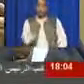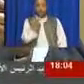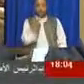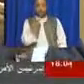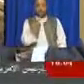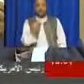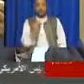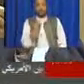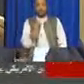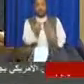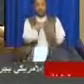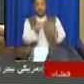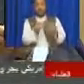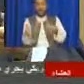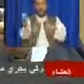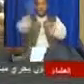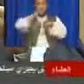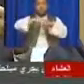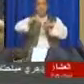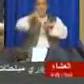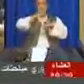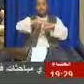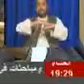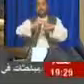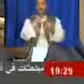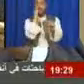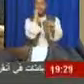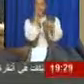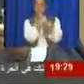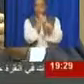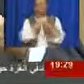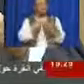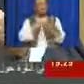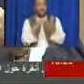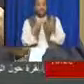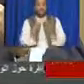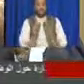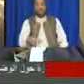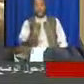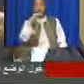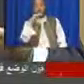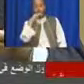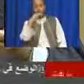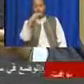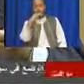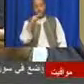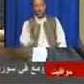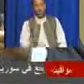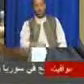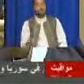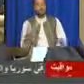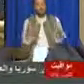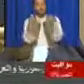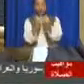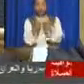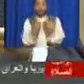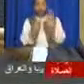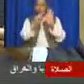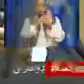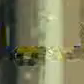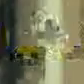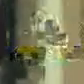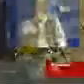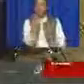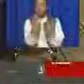ولا تكسبوا كل نفس الا عليها لها ما كسبت وعليها ما اكتسبت كل نفس بما كسبت رهينه